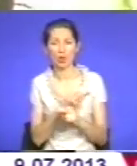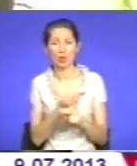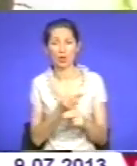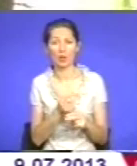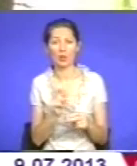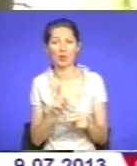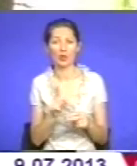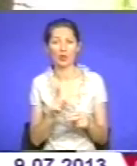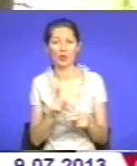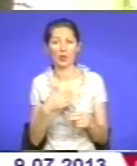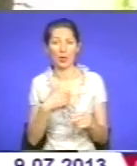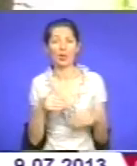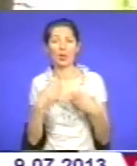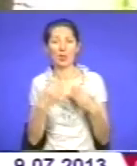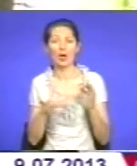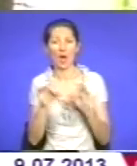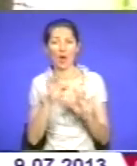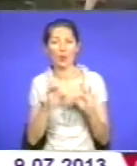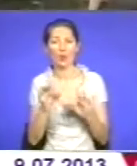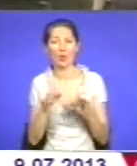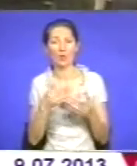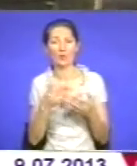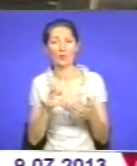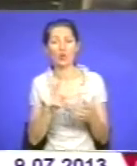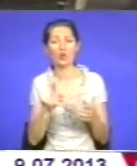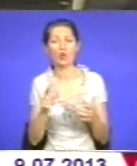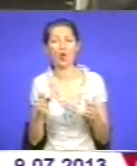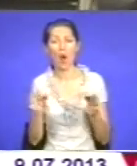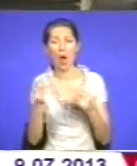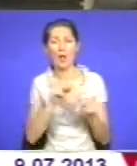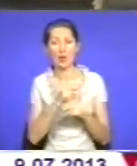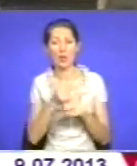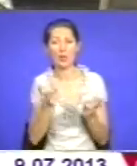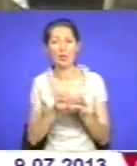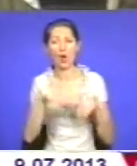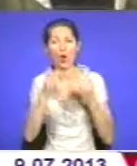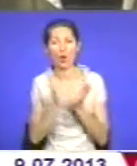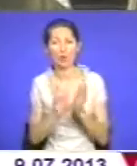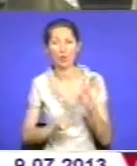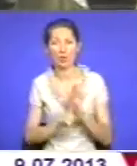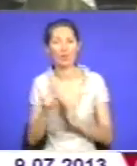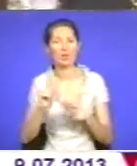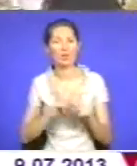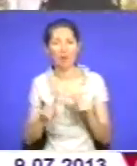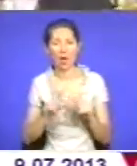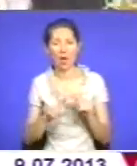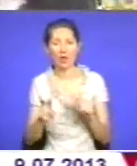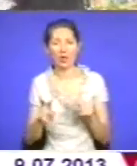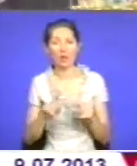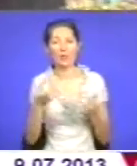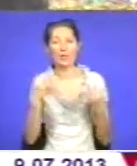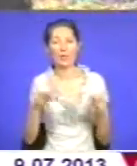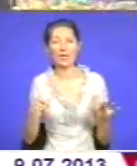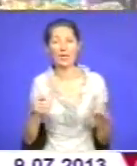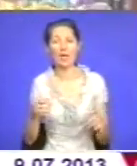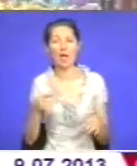власне, ми і рекомендуємо і радимо. Щодо лікування, то воно має бути комплексним і починатися негайно. Щоб звільнити організм від